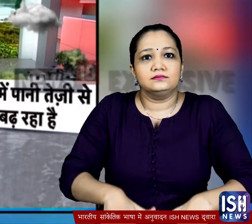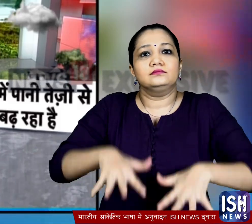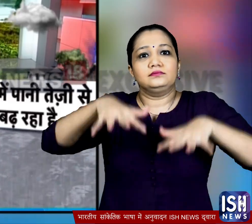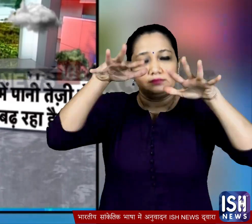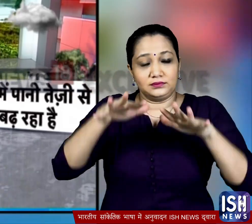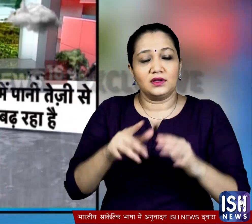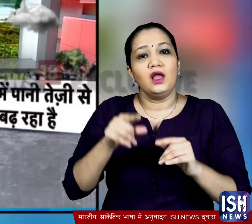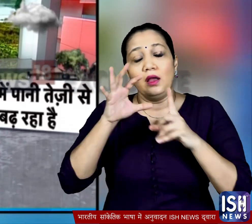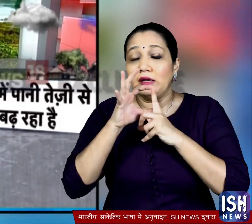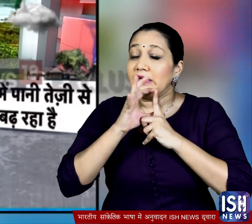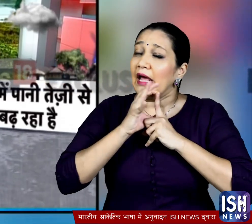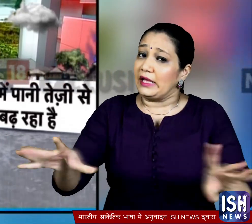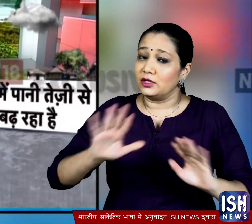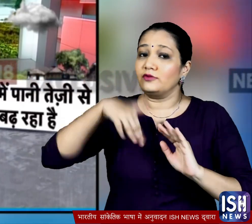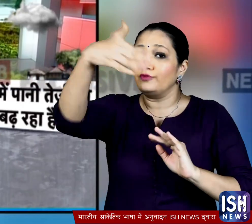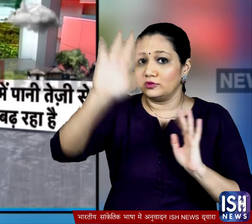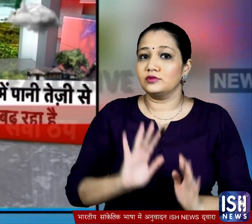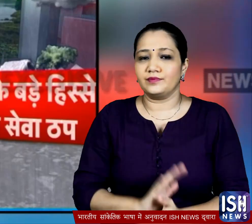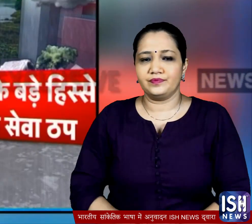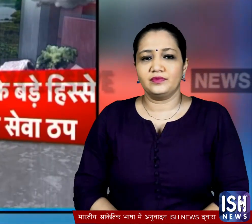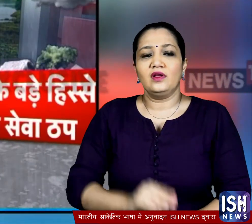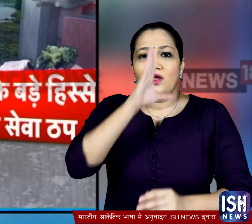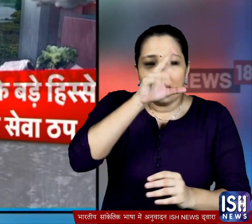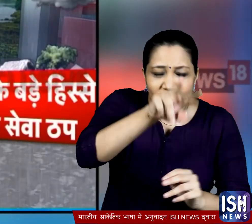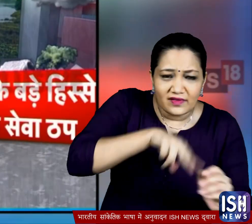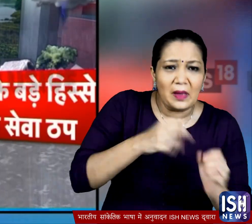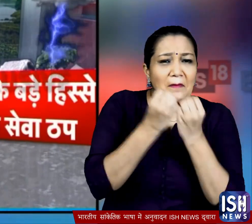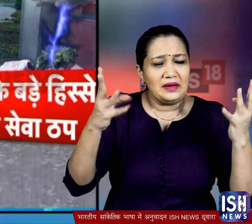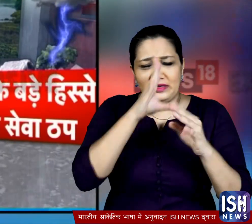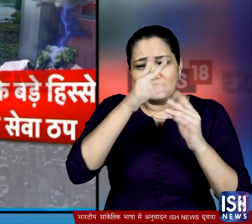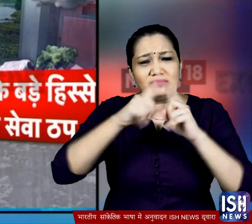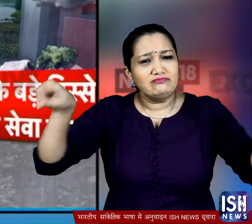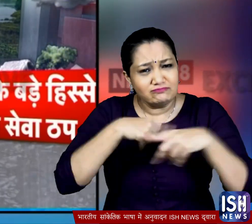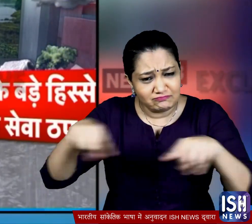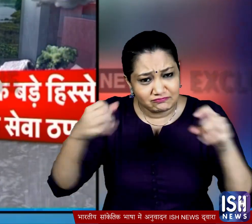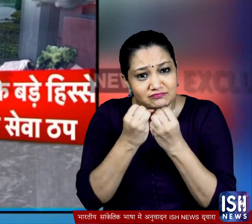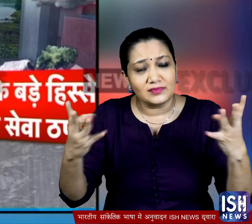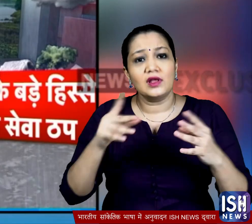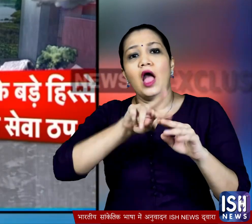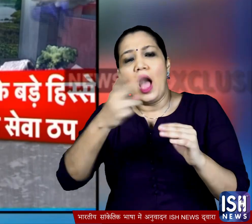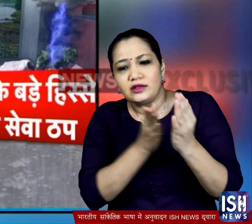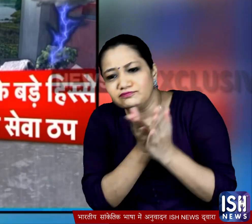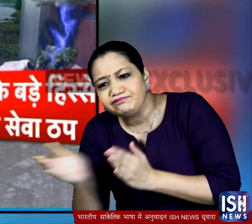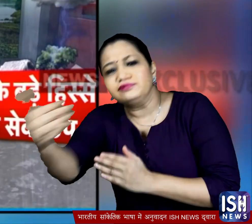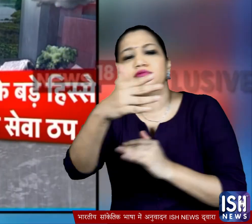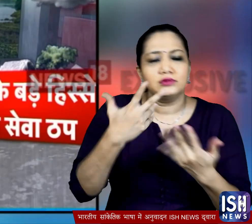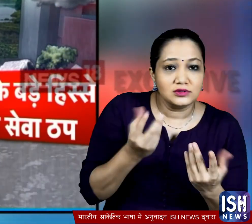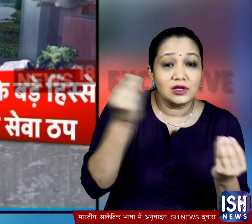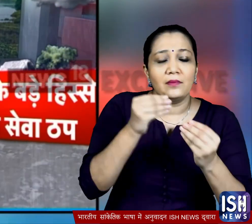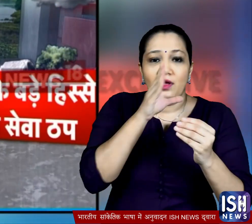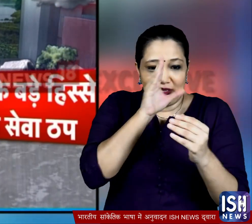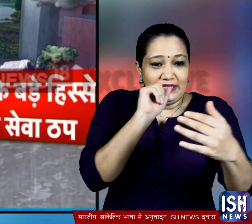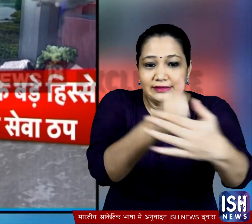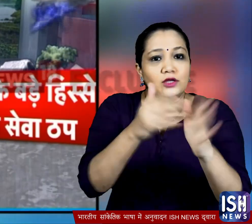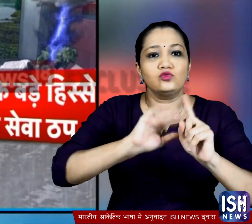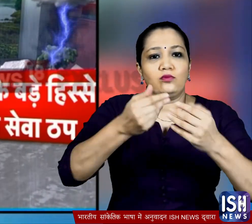है, जो बड़े खतरे की घंटी बजाने लगा है। इसीलिए रेलवे को कई ट्रेनें रद्द करने के लिए, कई ट्रेनों के रूट बदलने के लिए और कुछ ट्रेनों को